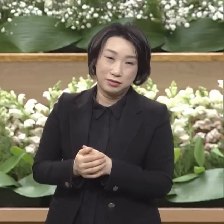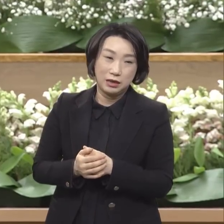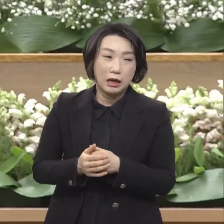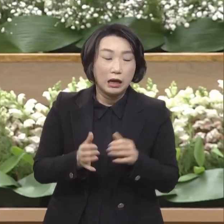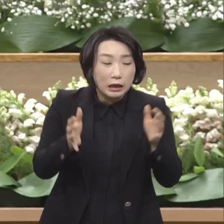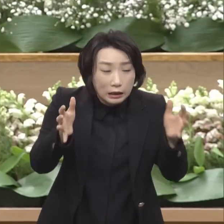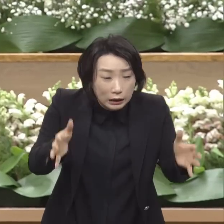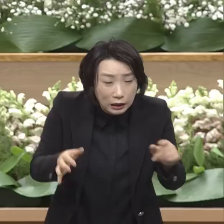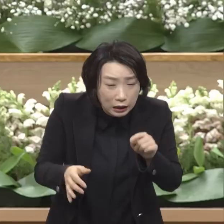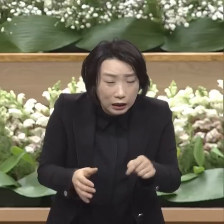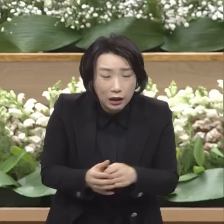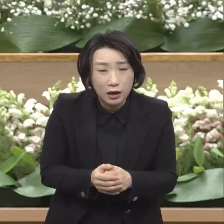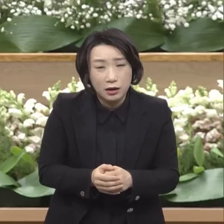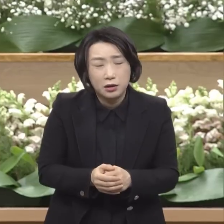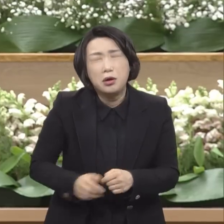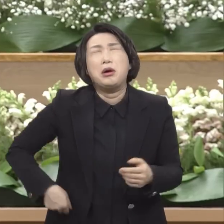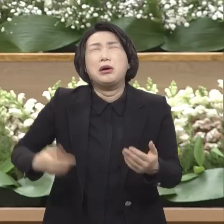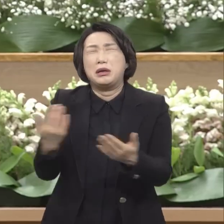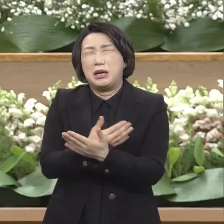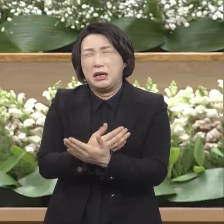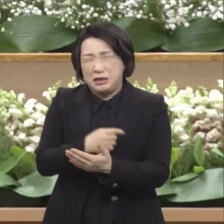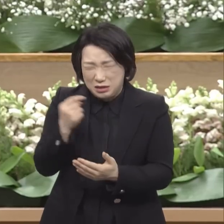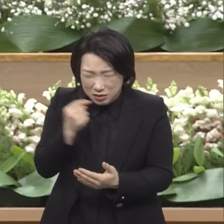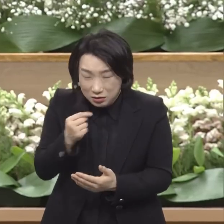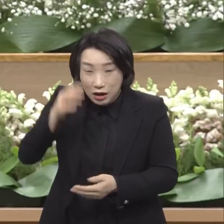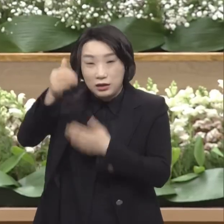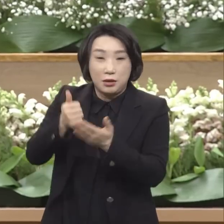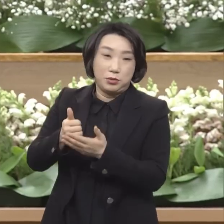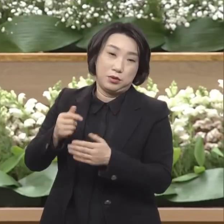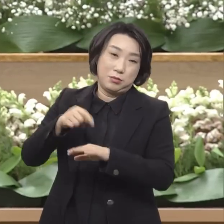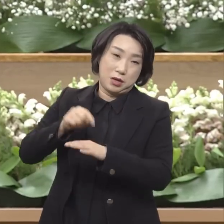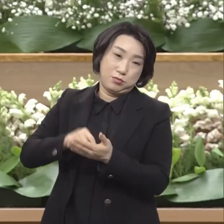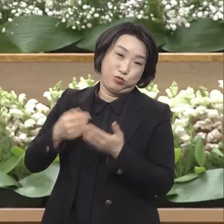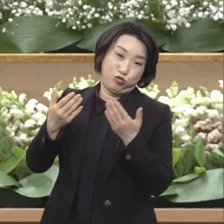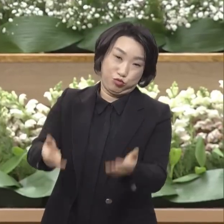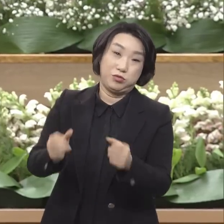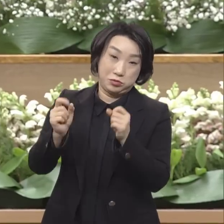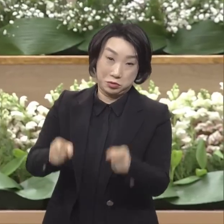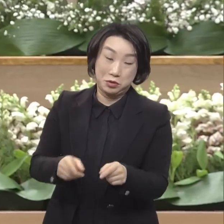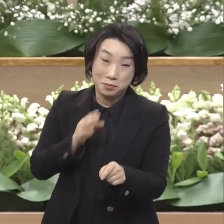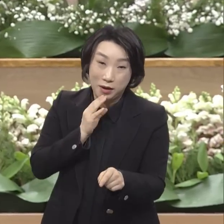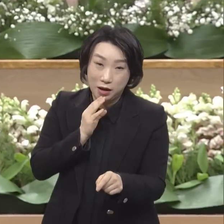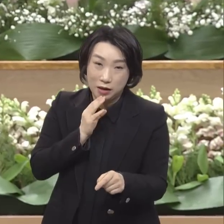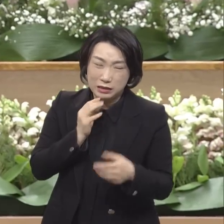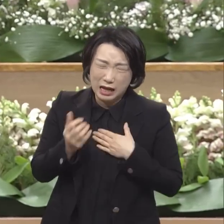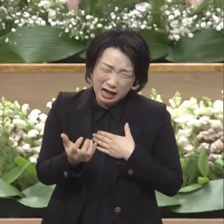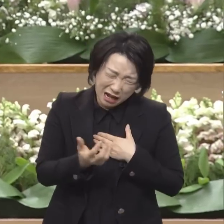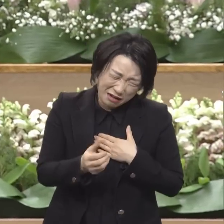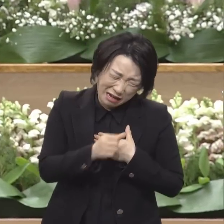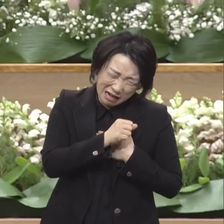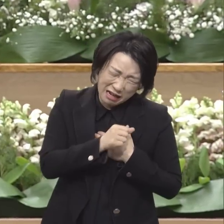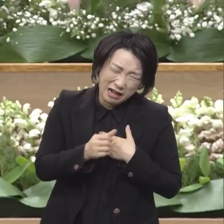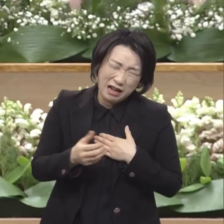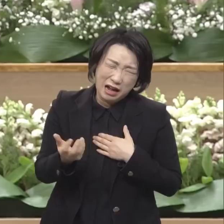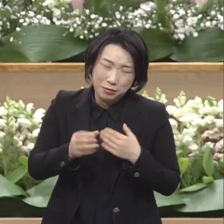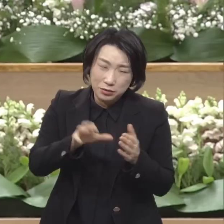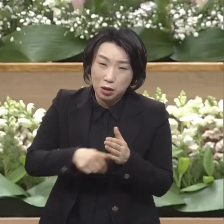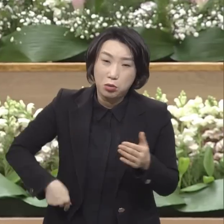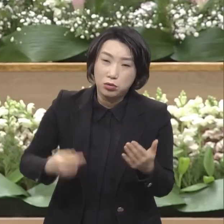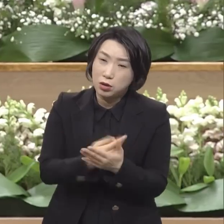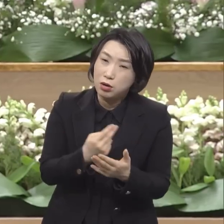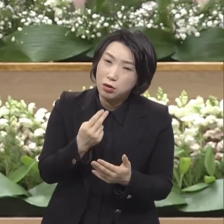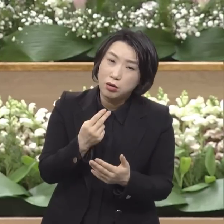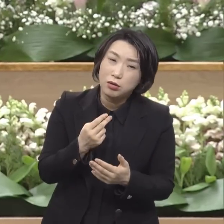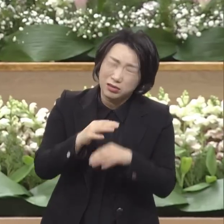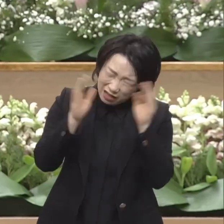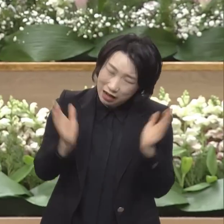기간에 철저하게 회개할 마음을 하나님이 주시는 기회예요. 내가 고통스럽고 아플 때 회개가 안 나오는 사람은